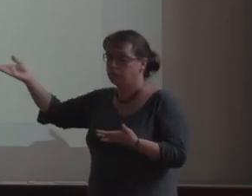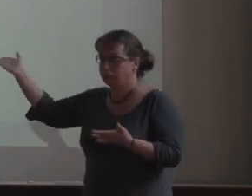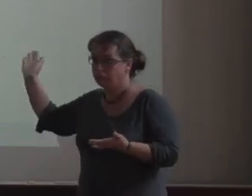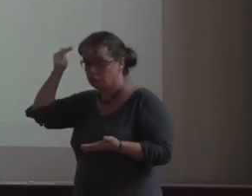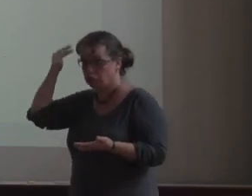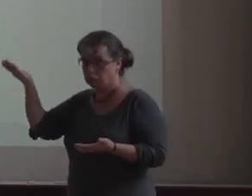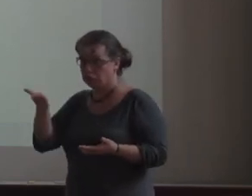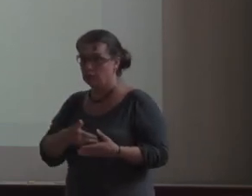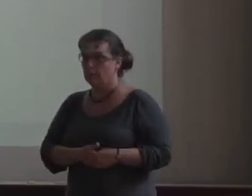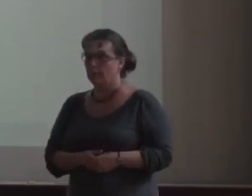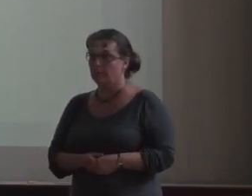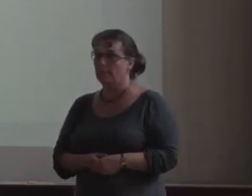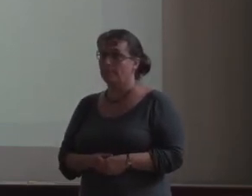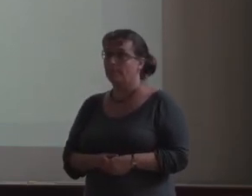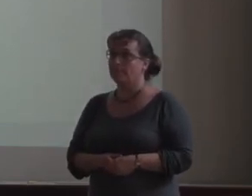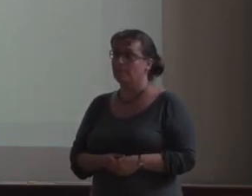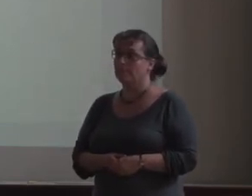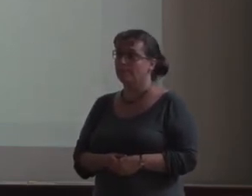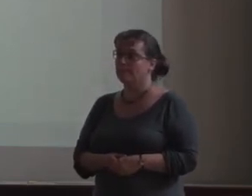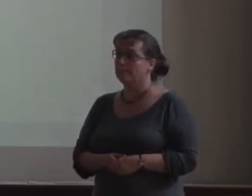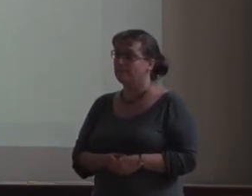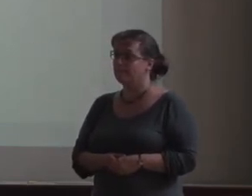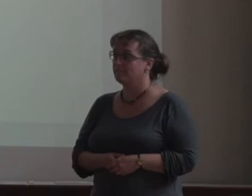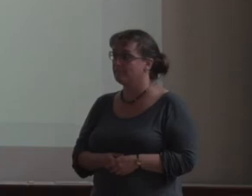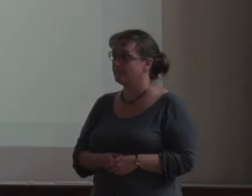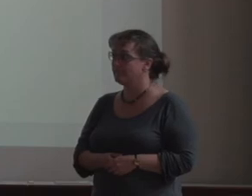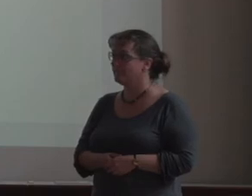en dehors du monde de l'embarqué.